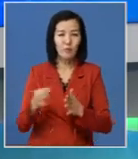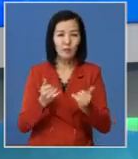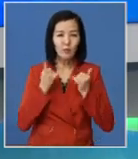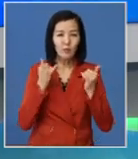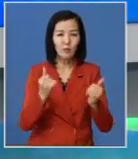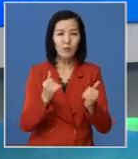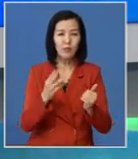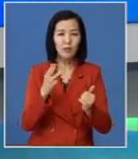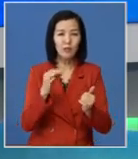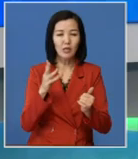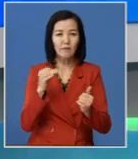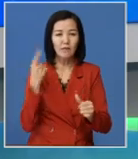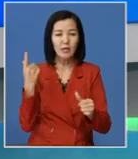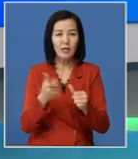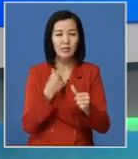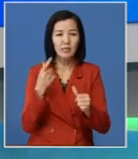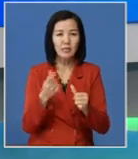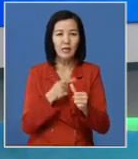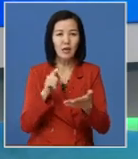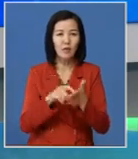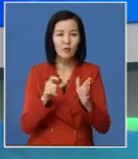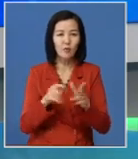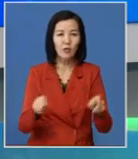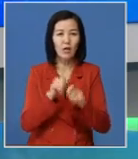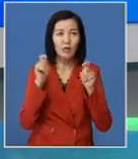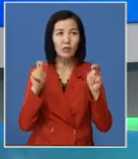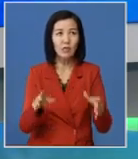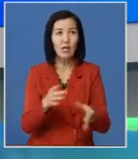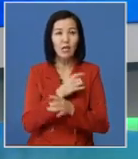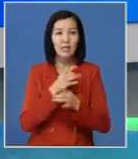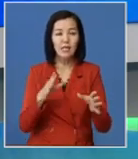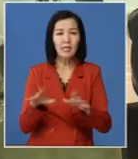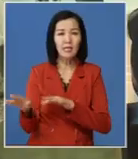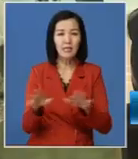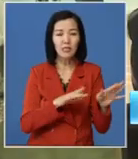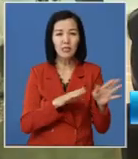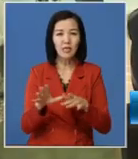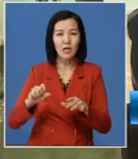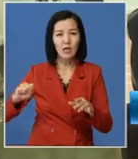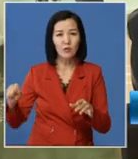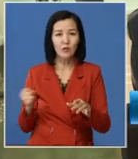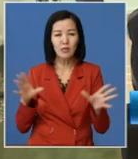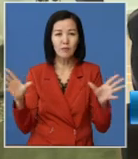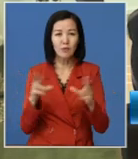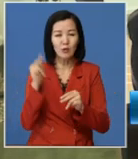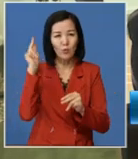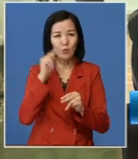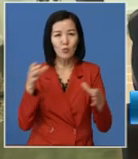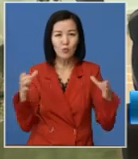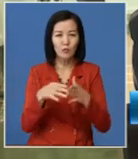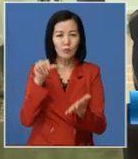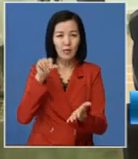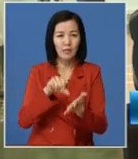құрметті азаматы Амангелді Шегіров атындағы аудитория ашылды. Салтанатты шараға қызметтес достары, әріптестері мен оқу орнының ұжымы